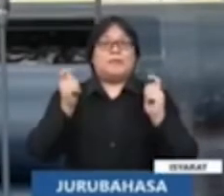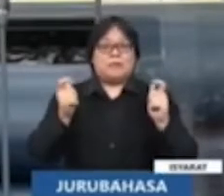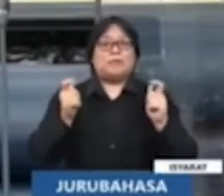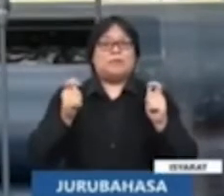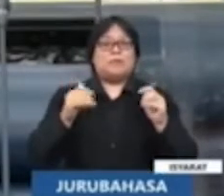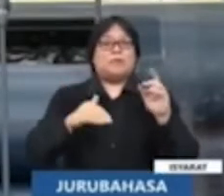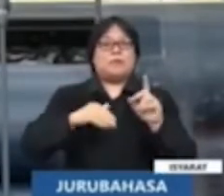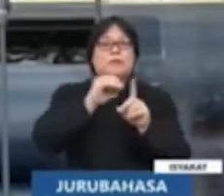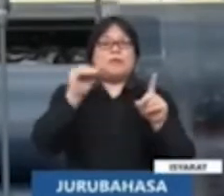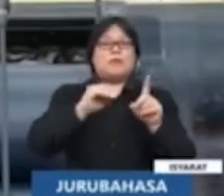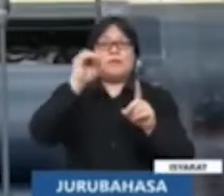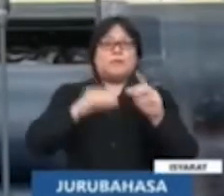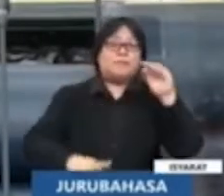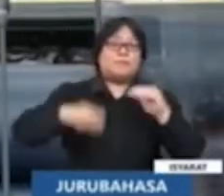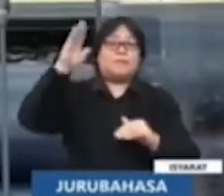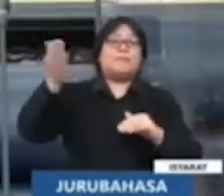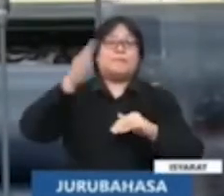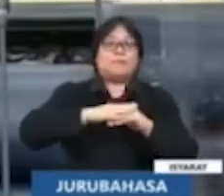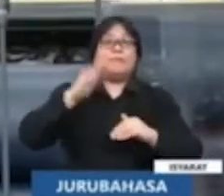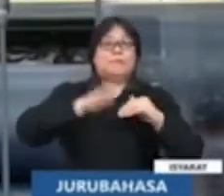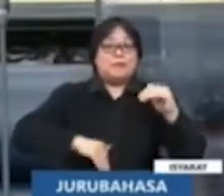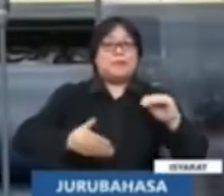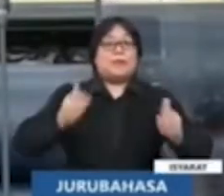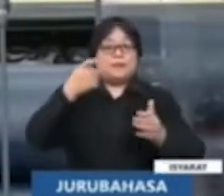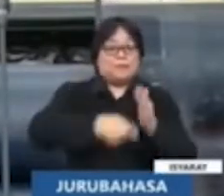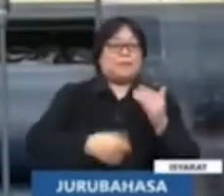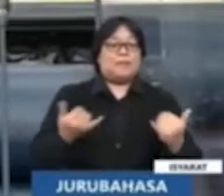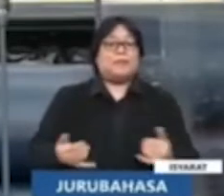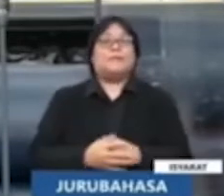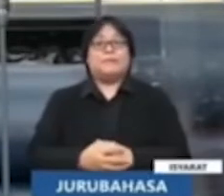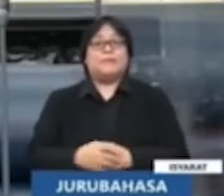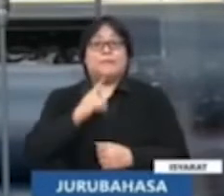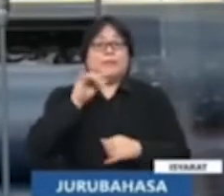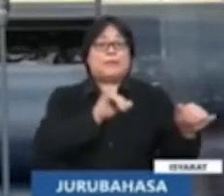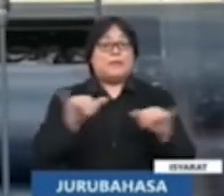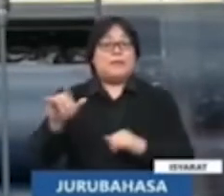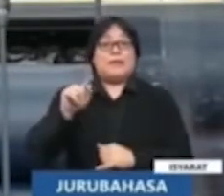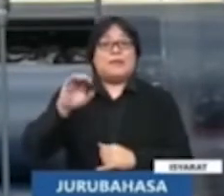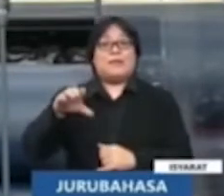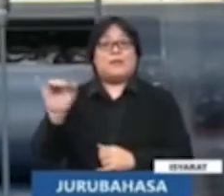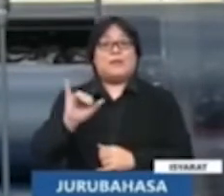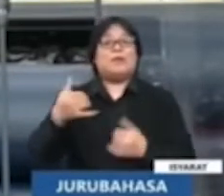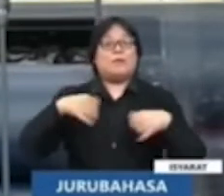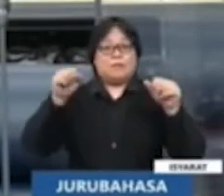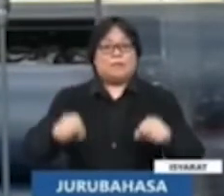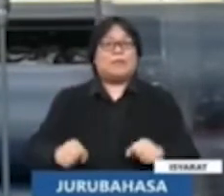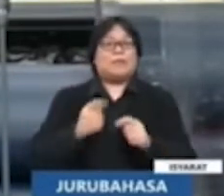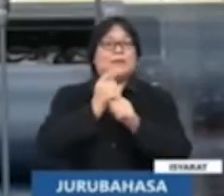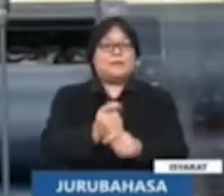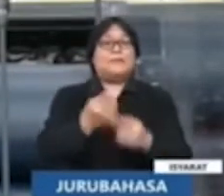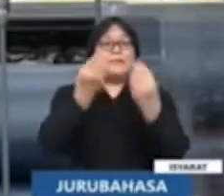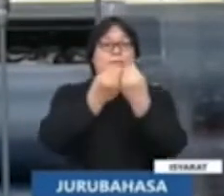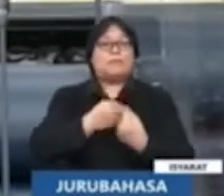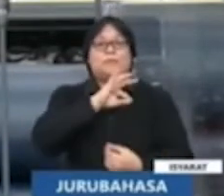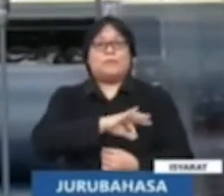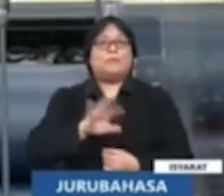dijangka 100 kali ganda lebih pantas dengan harga yang sangat berpatutan. Pada masa yang sama, syarikat telekomunikasi juga masih boleh mengekalkan